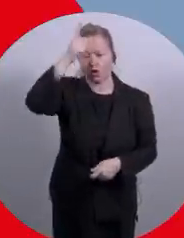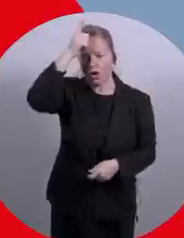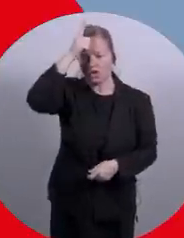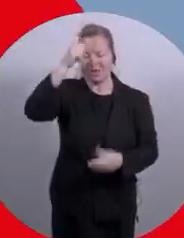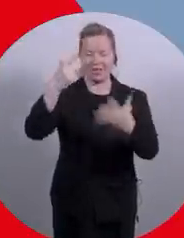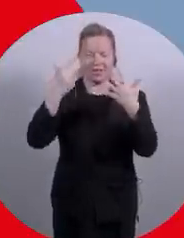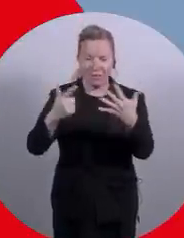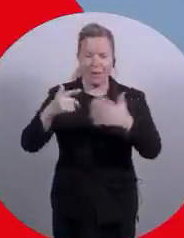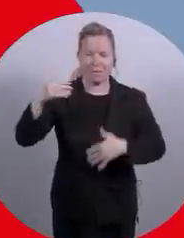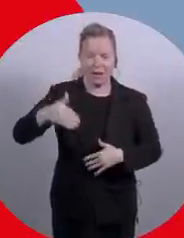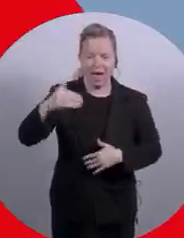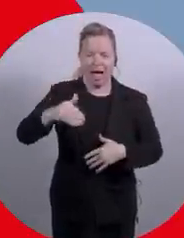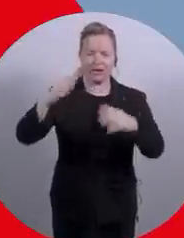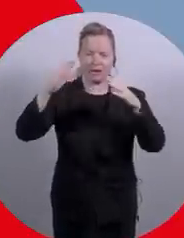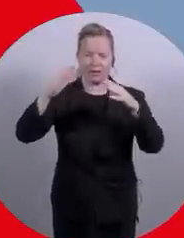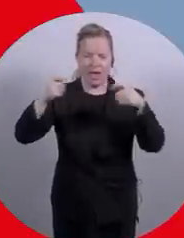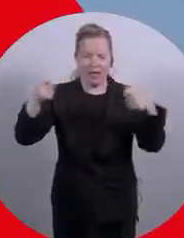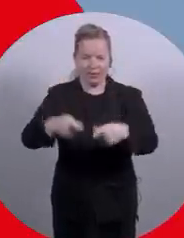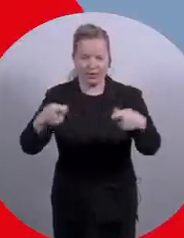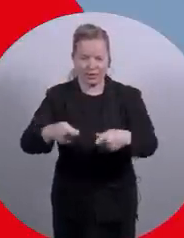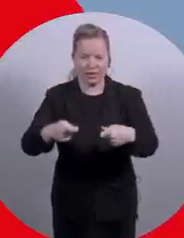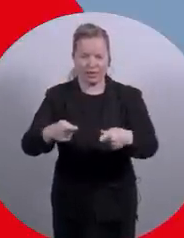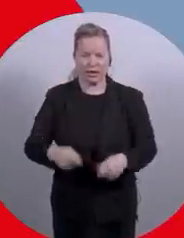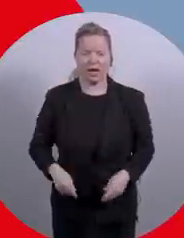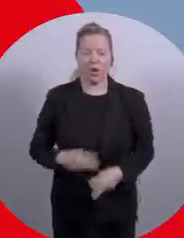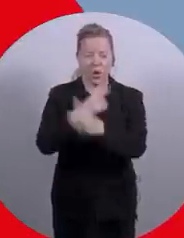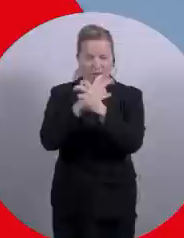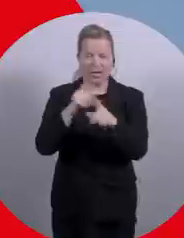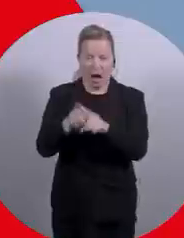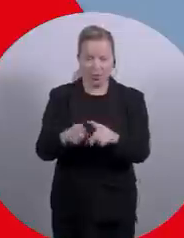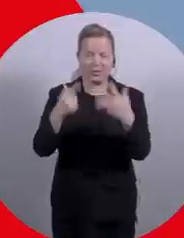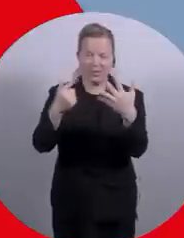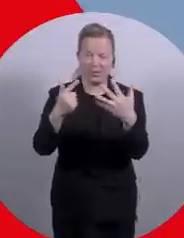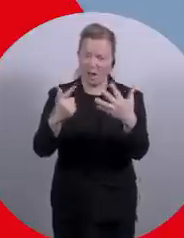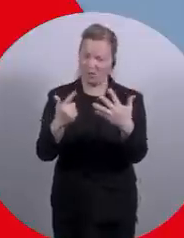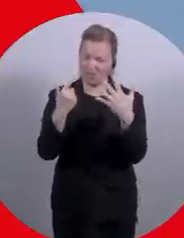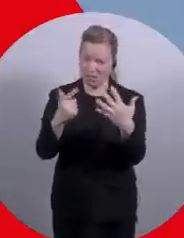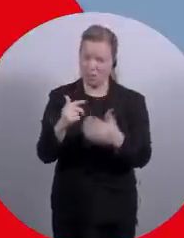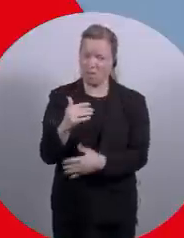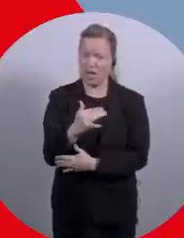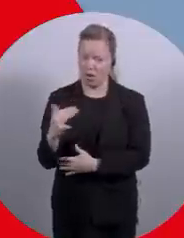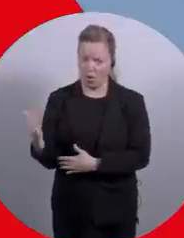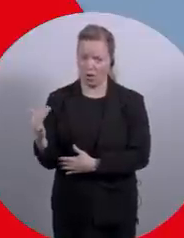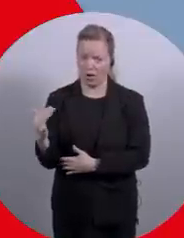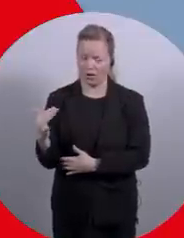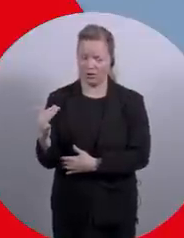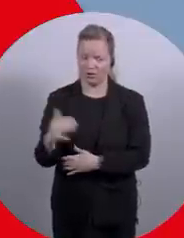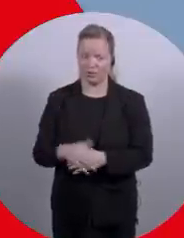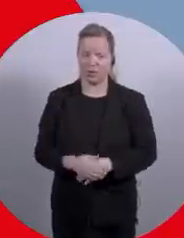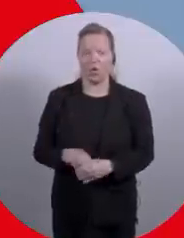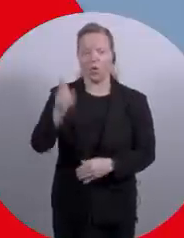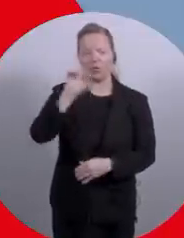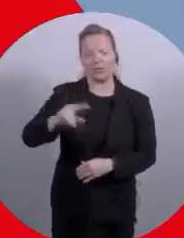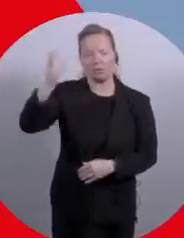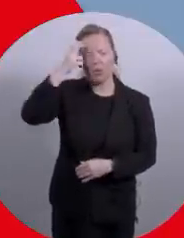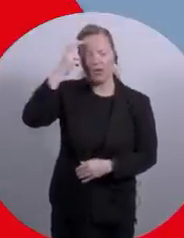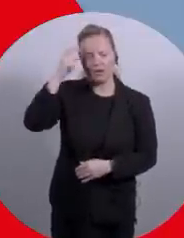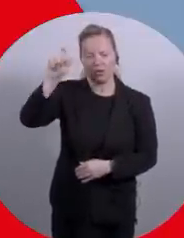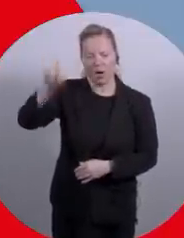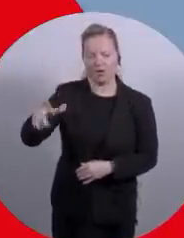und Österreich auch sieben aber sieben Millionen und das ist wie in Linz Universitätsprofessor festgestellt hat